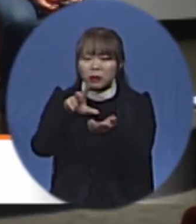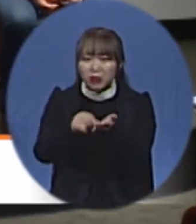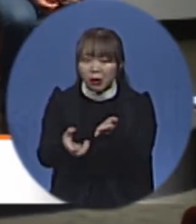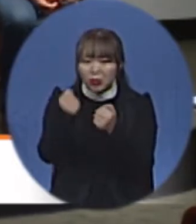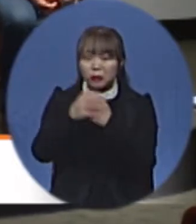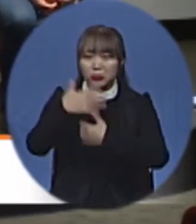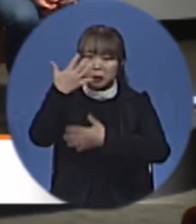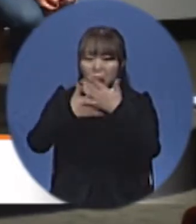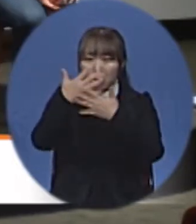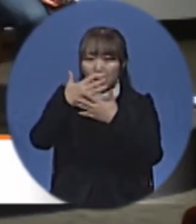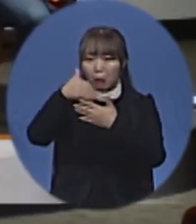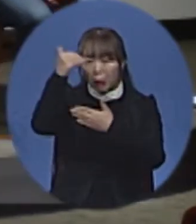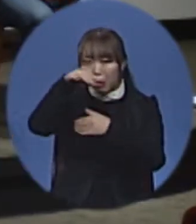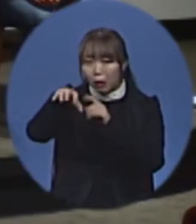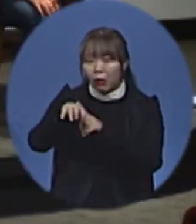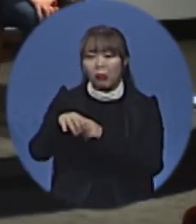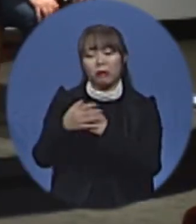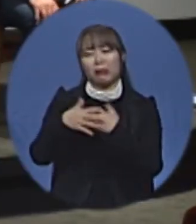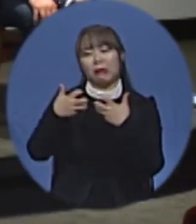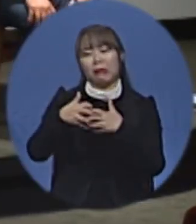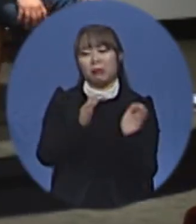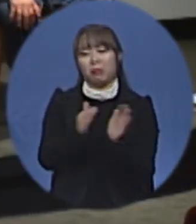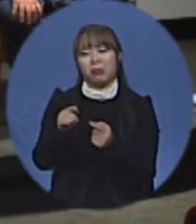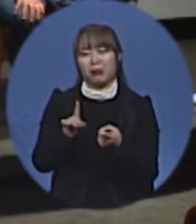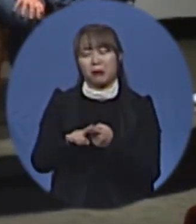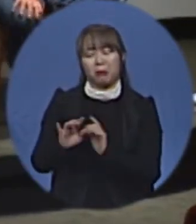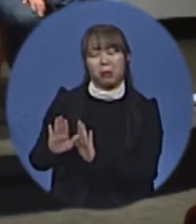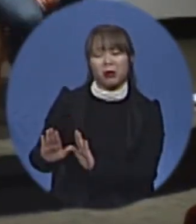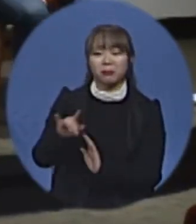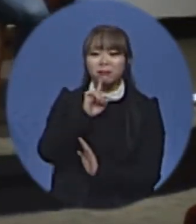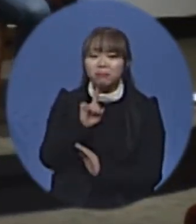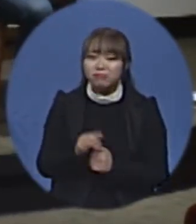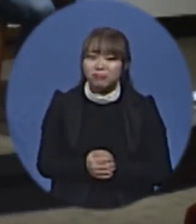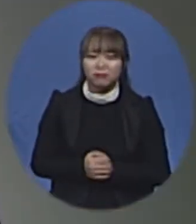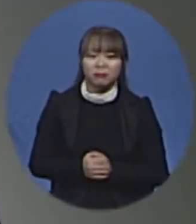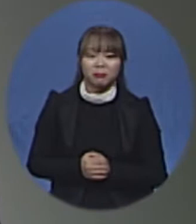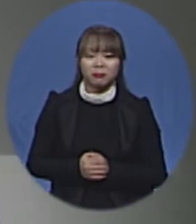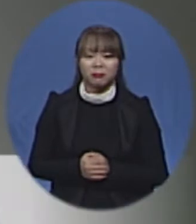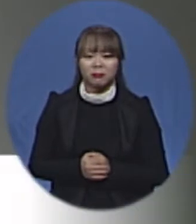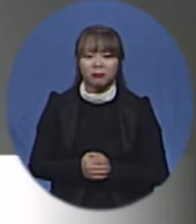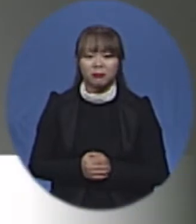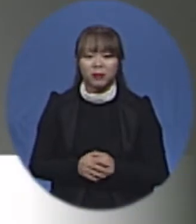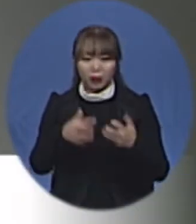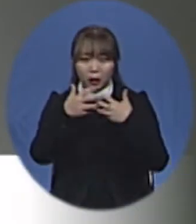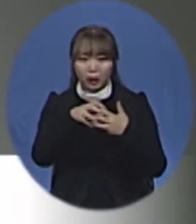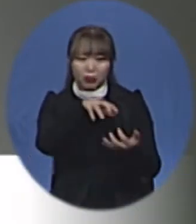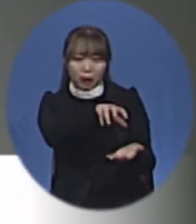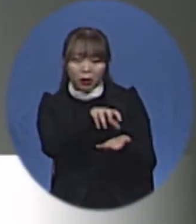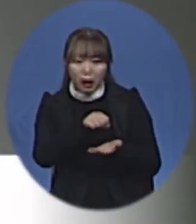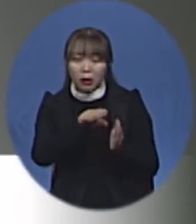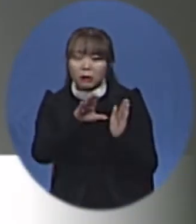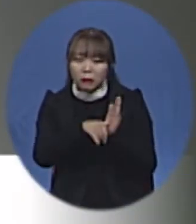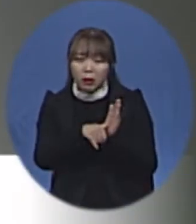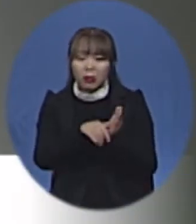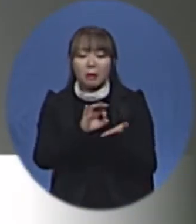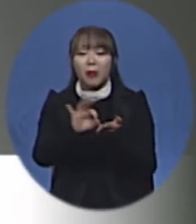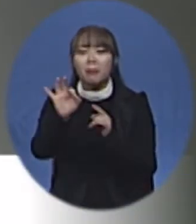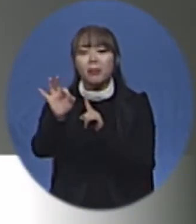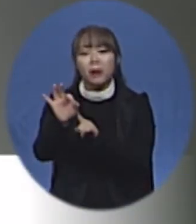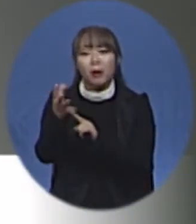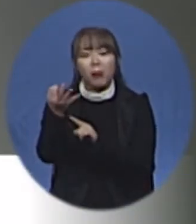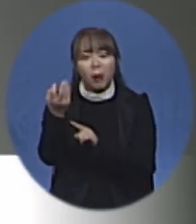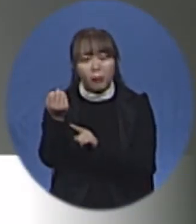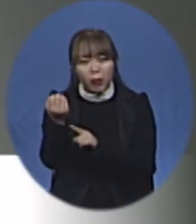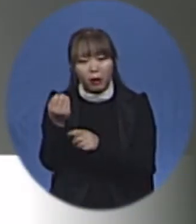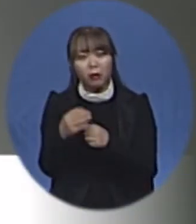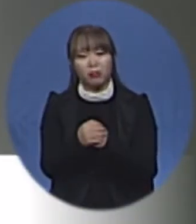영화 상영 업체들이 기기 마련을 꺼려하고 있기 때문입니다. 이 기기를 도입하는 데 있어서 비용이 얼마나